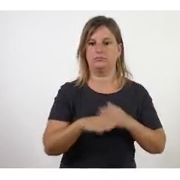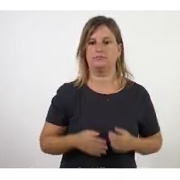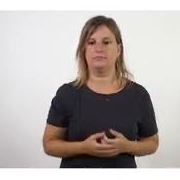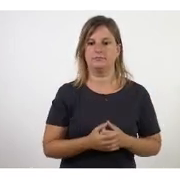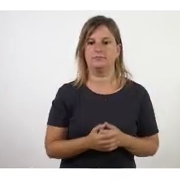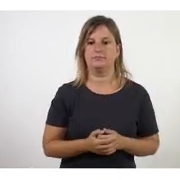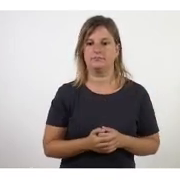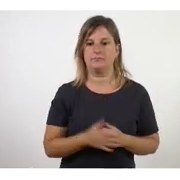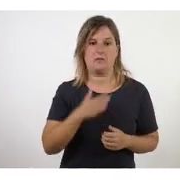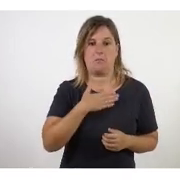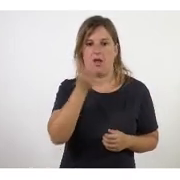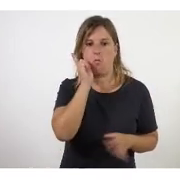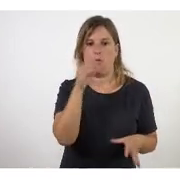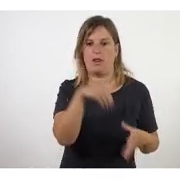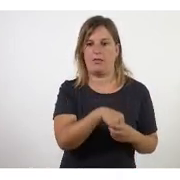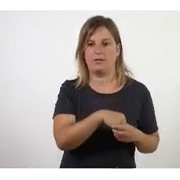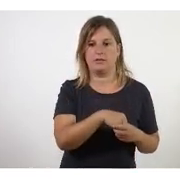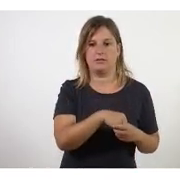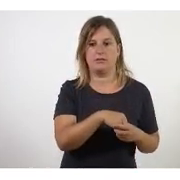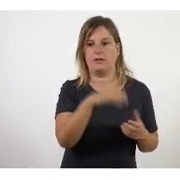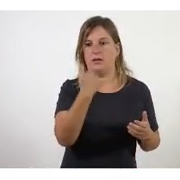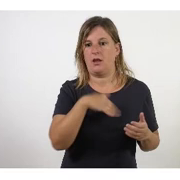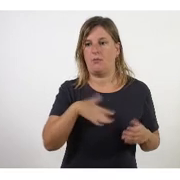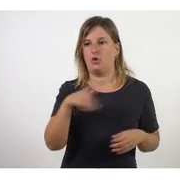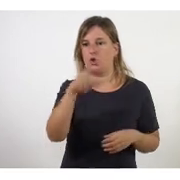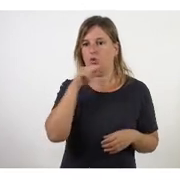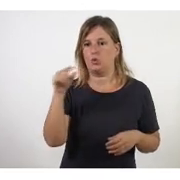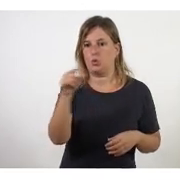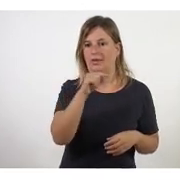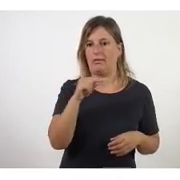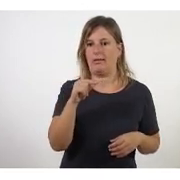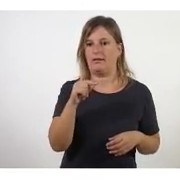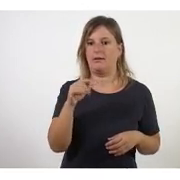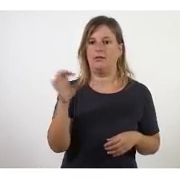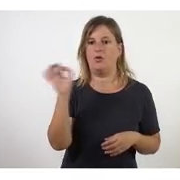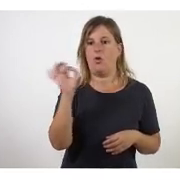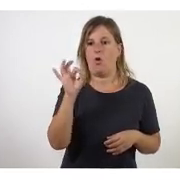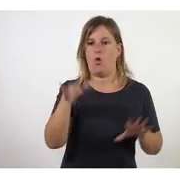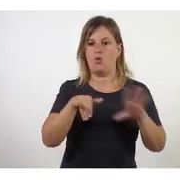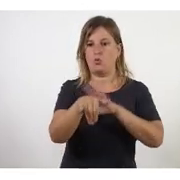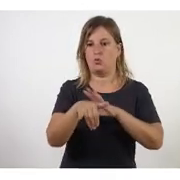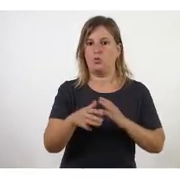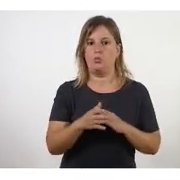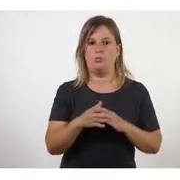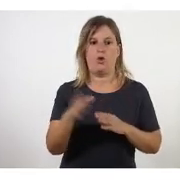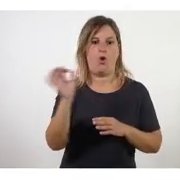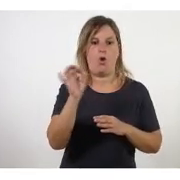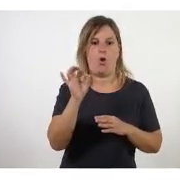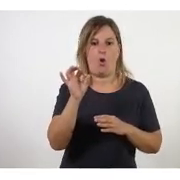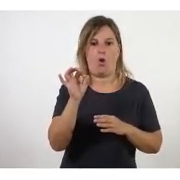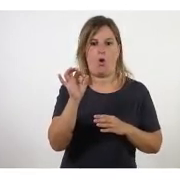del nostre mòbil. A partir d'aquí me'n vaig al Twitter, me'n vaig al YouTube, me'n vaig a